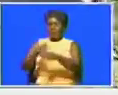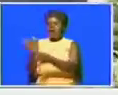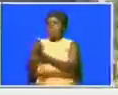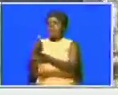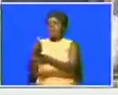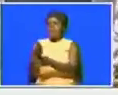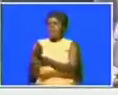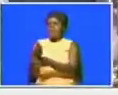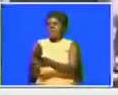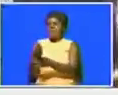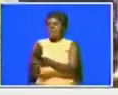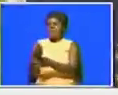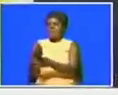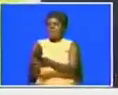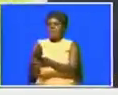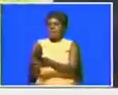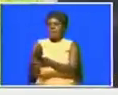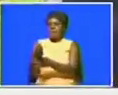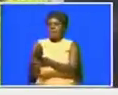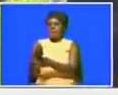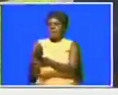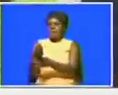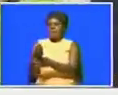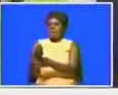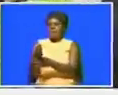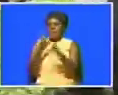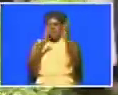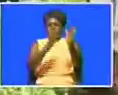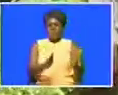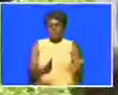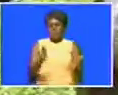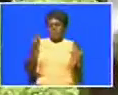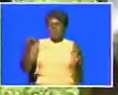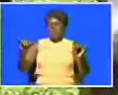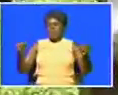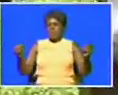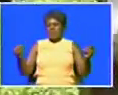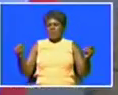Fred Moturi, KTN News.